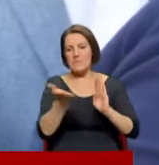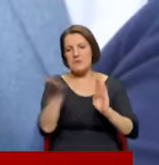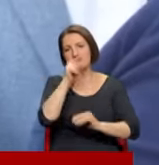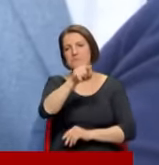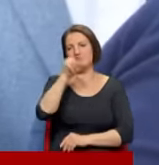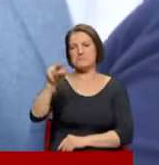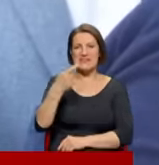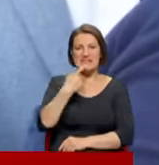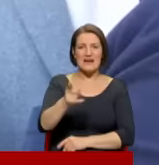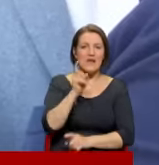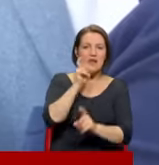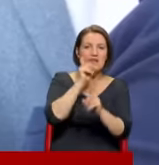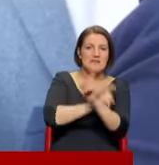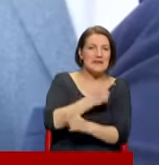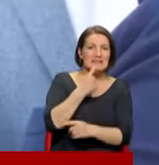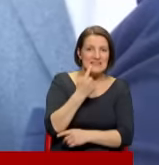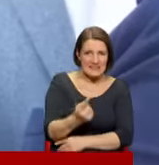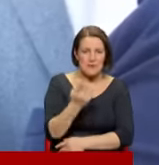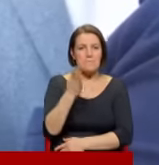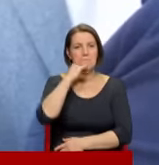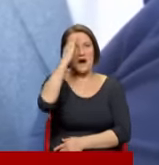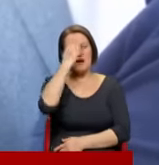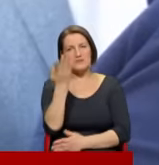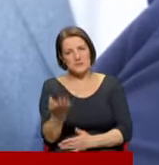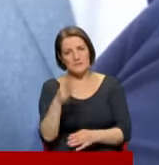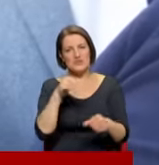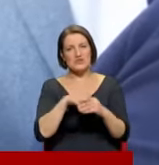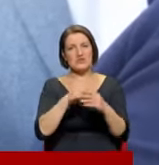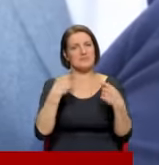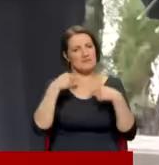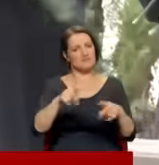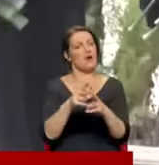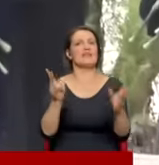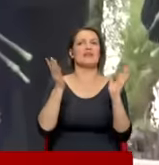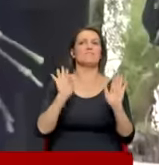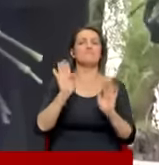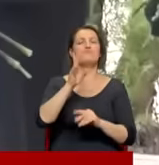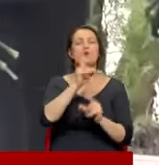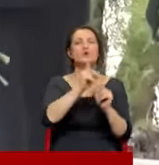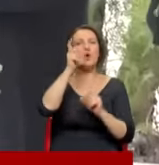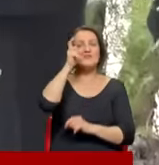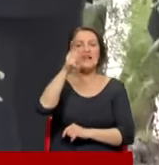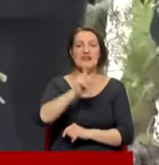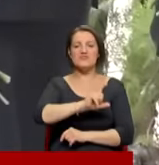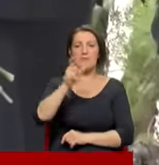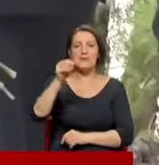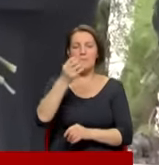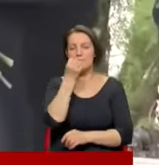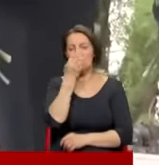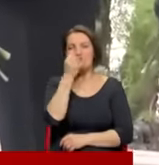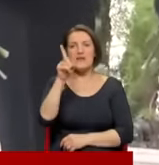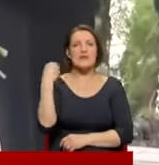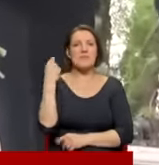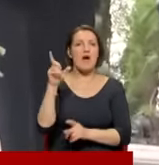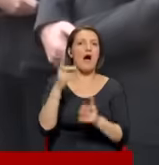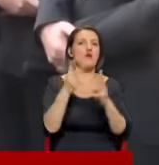diyenlerin herhalde sürçülisanıdır ki bayramın yüzüsüyü hürmetine biz de bunu affedelim. Özel'in yanıtları için Bahçeli'den yeni bir açıklama